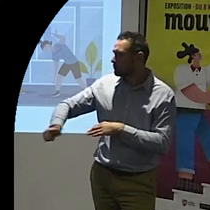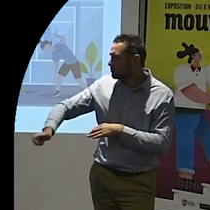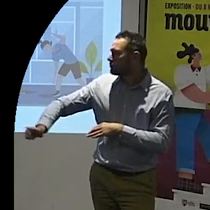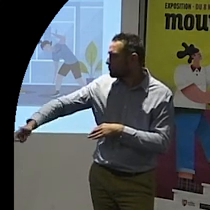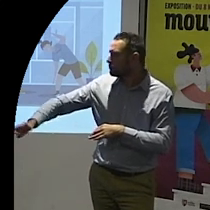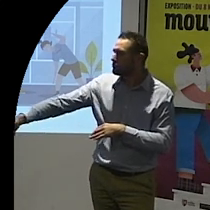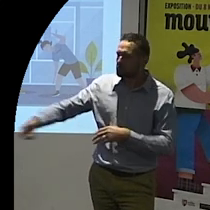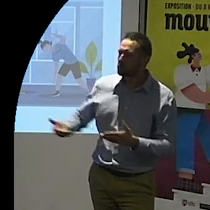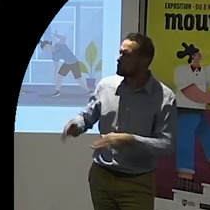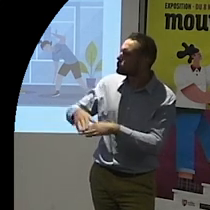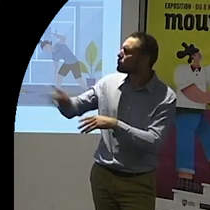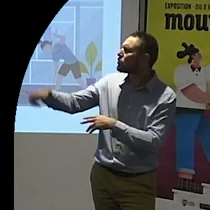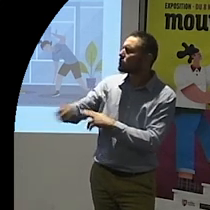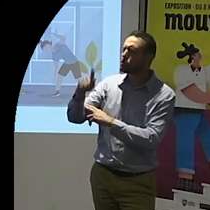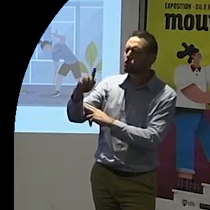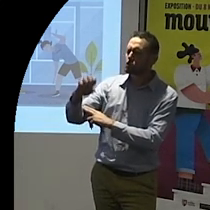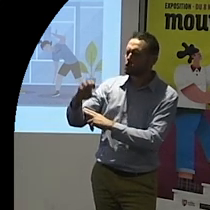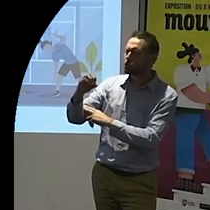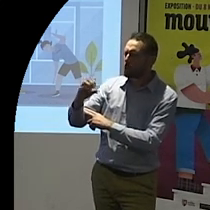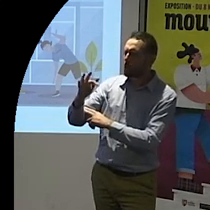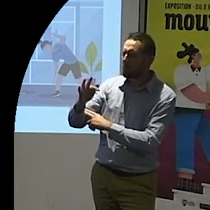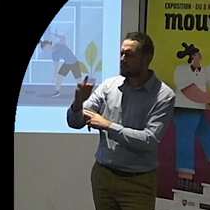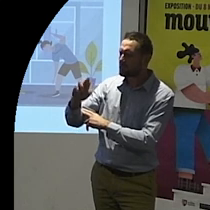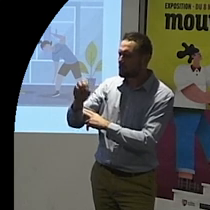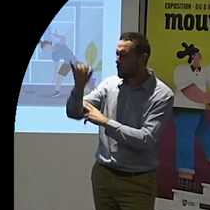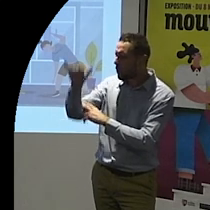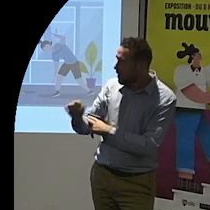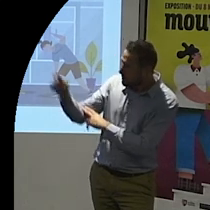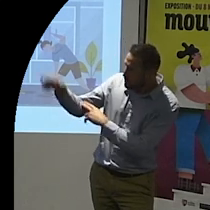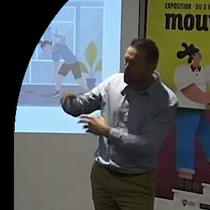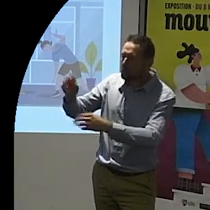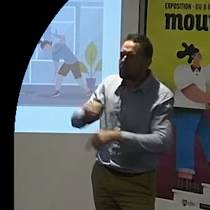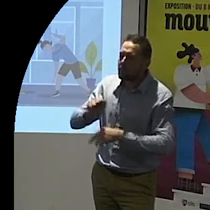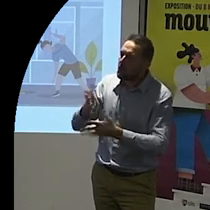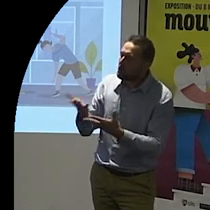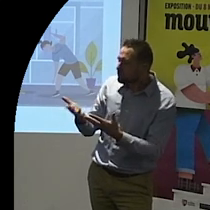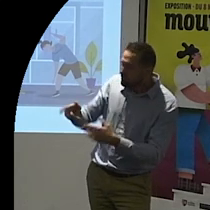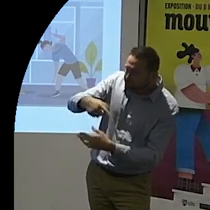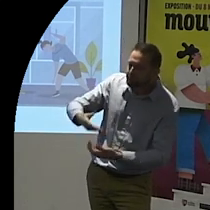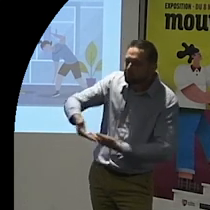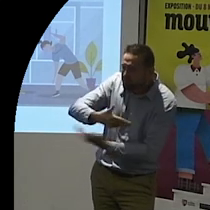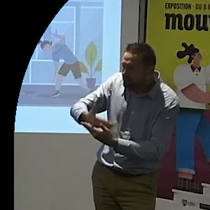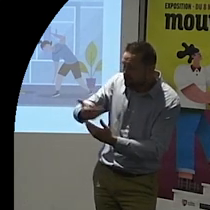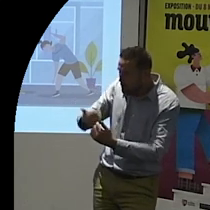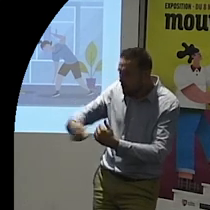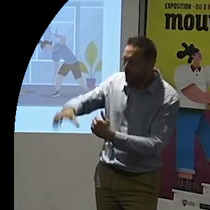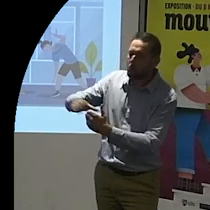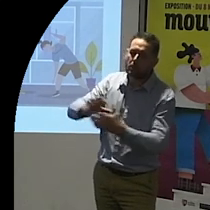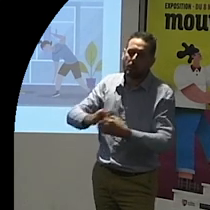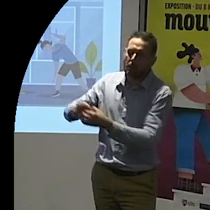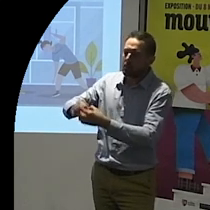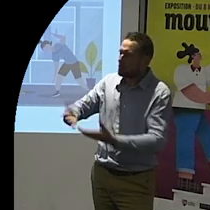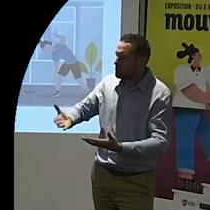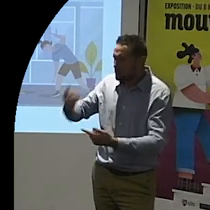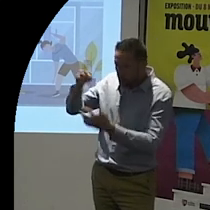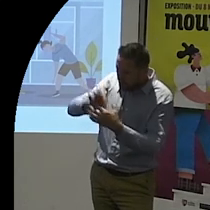Et du coup, Geoffroy pourra aussi compléter certaines informations à partir de